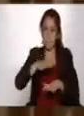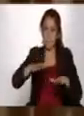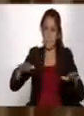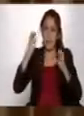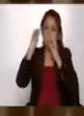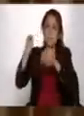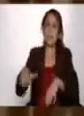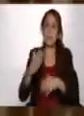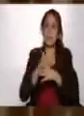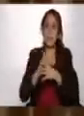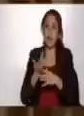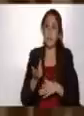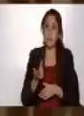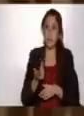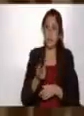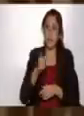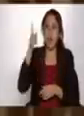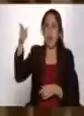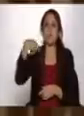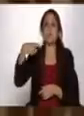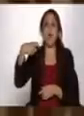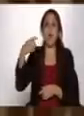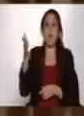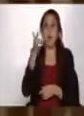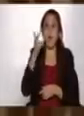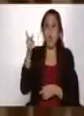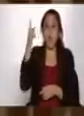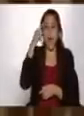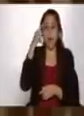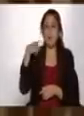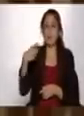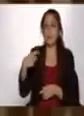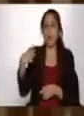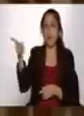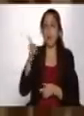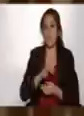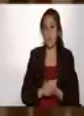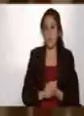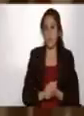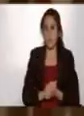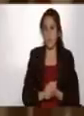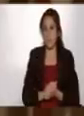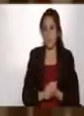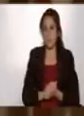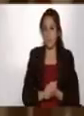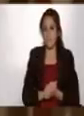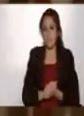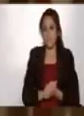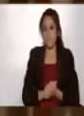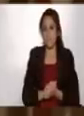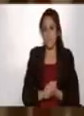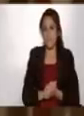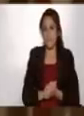ترميها هناك ليه؟ قال له اصل هو اذكى مني يعرف يتصرف فيه. قال له يعني انت رايح تلبسه بلوه ويتصرف فيه؟ المهم قال